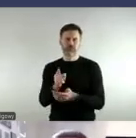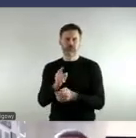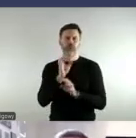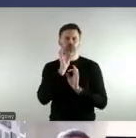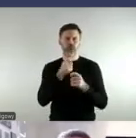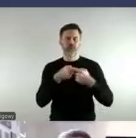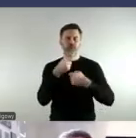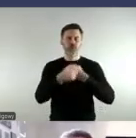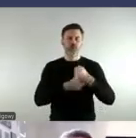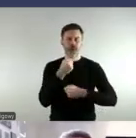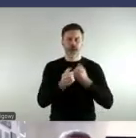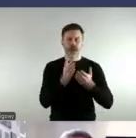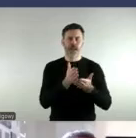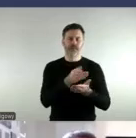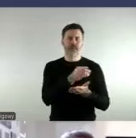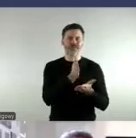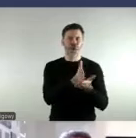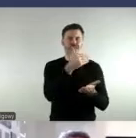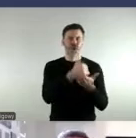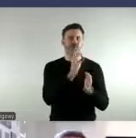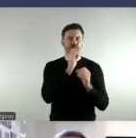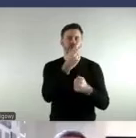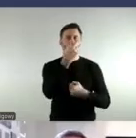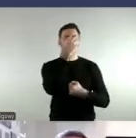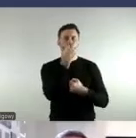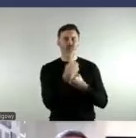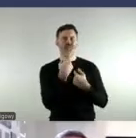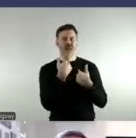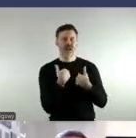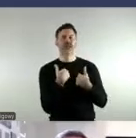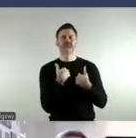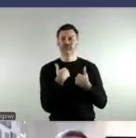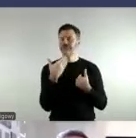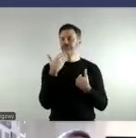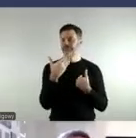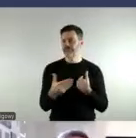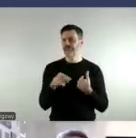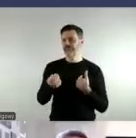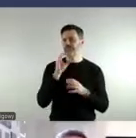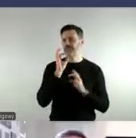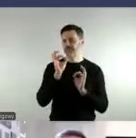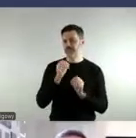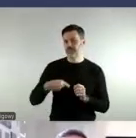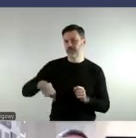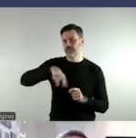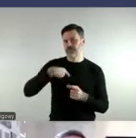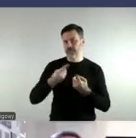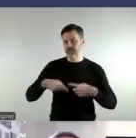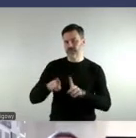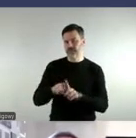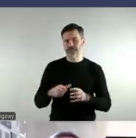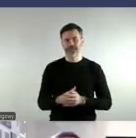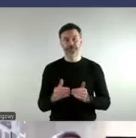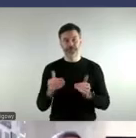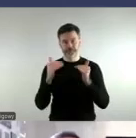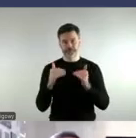wojewódzką on our own. We have very good collaboration mają with do the nas voivodeship zaufanie, jeżeli chodzi o administration. takie reagowanie na takie zdarzenia. Tutaj rzeczywiście macie